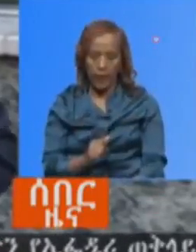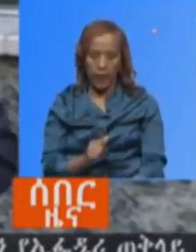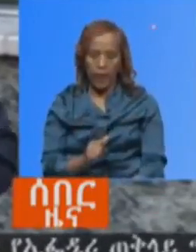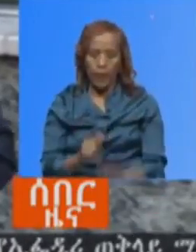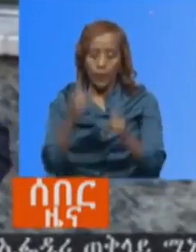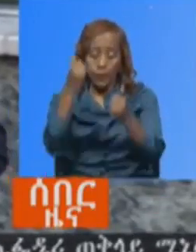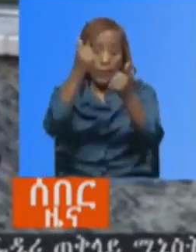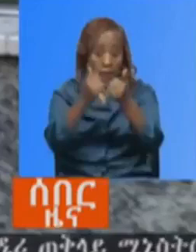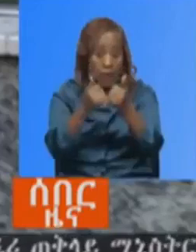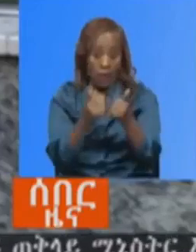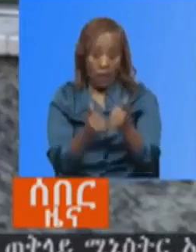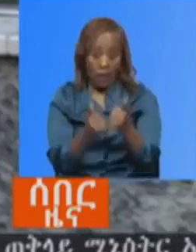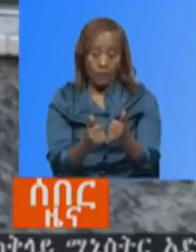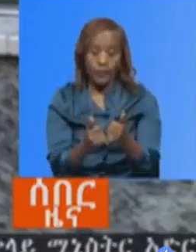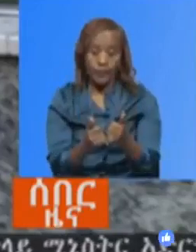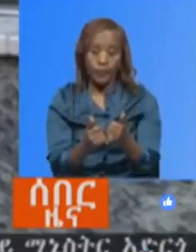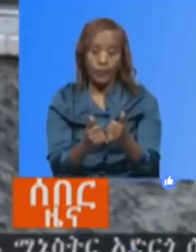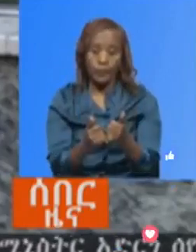በመጨረሻም